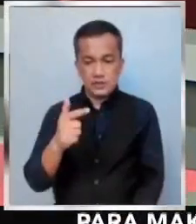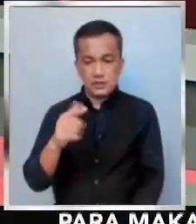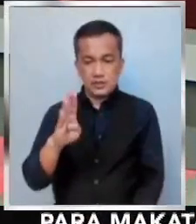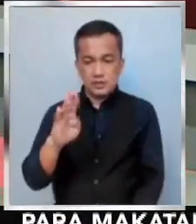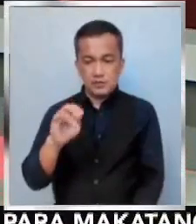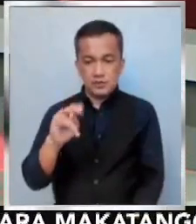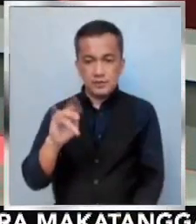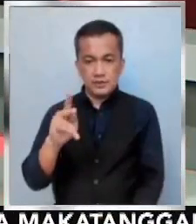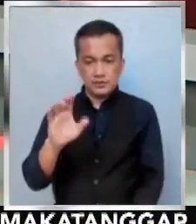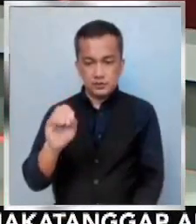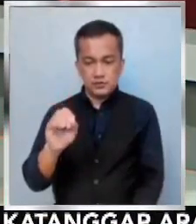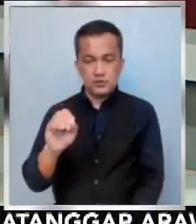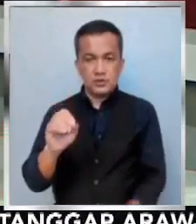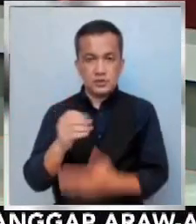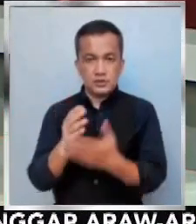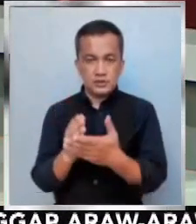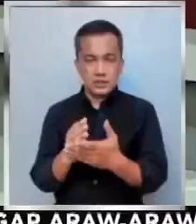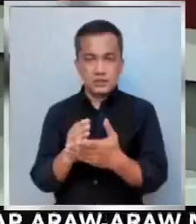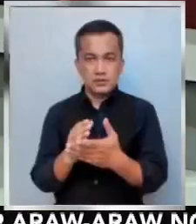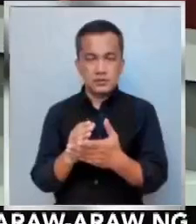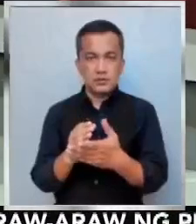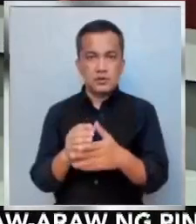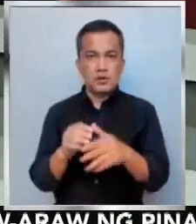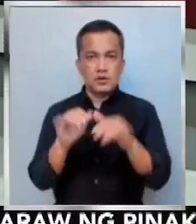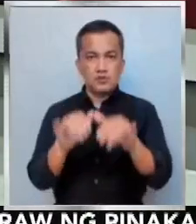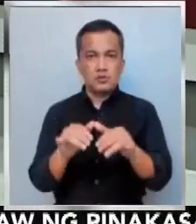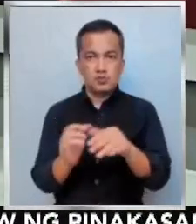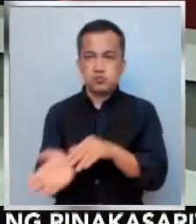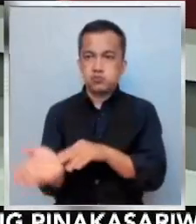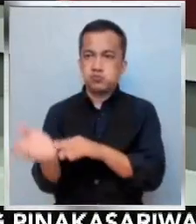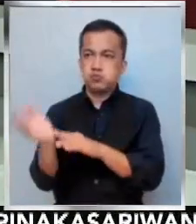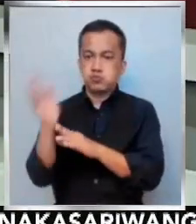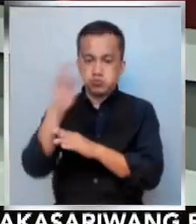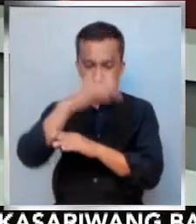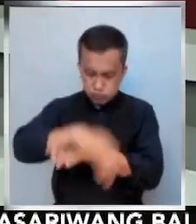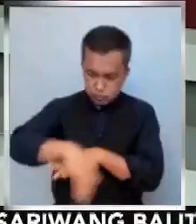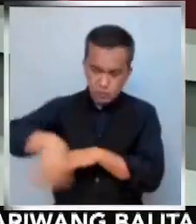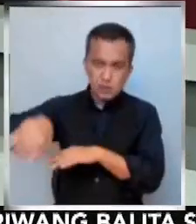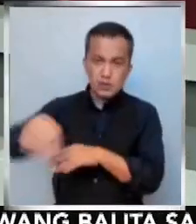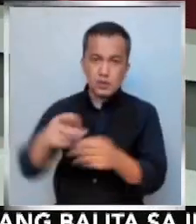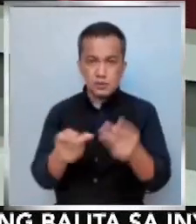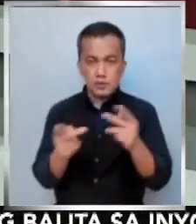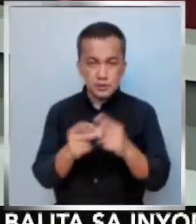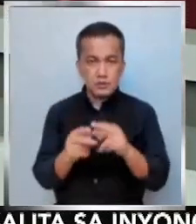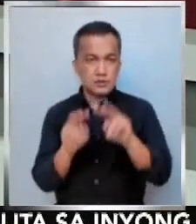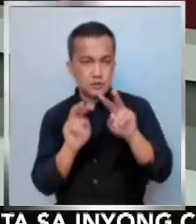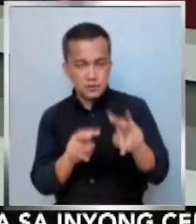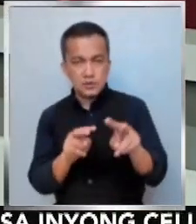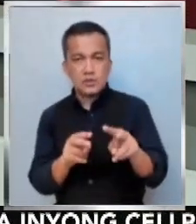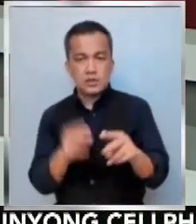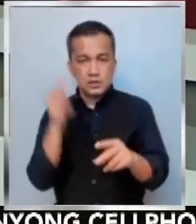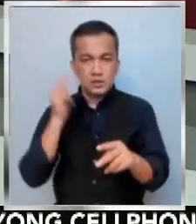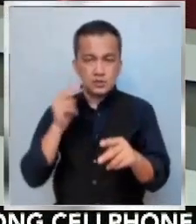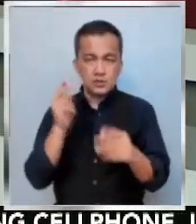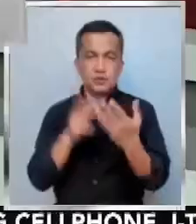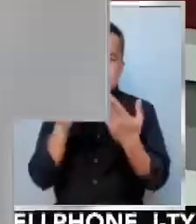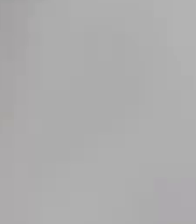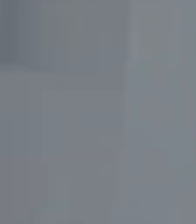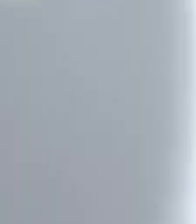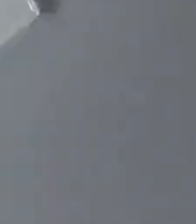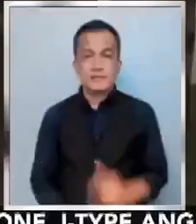kanila nagpaumaga sa venue para saksihan ang makasaysayang seremonya. Diyan tumutok si Chino